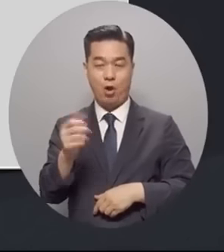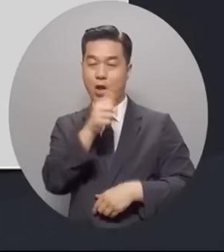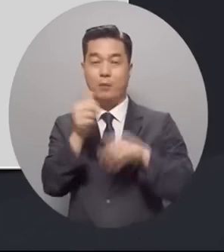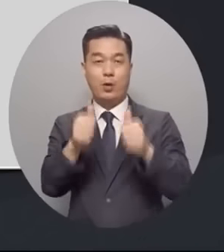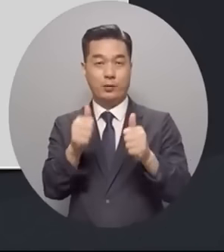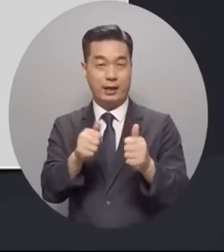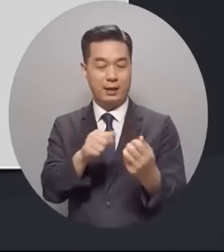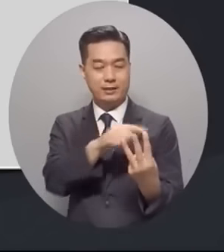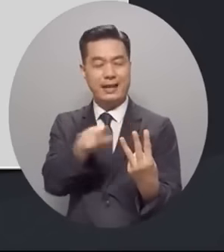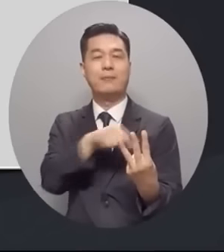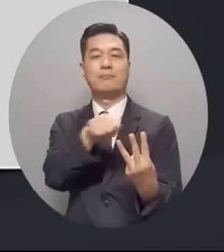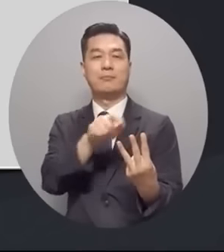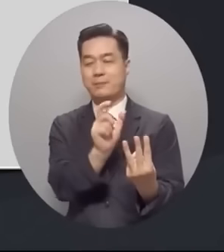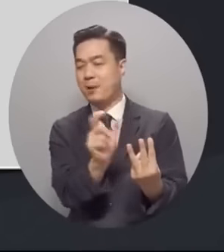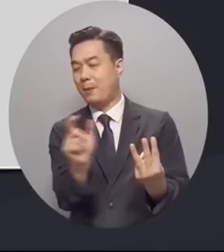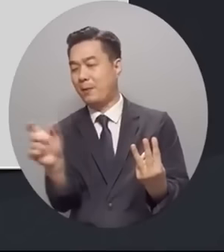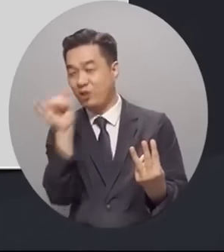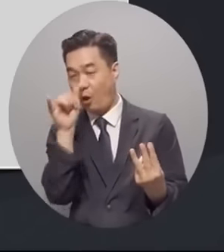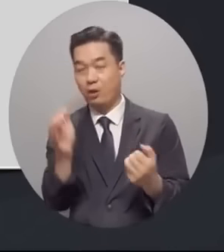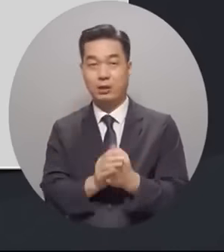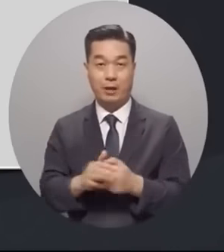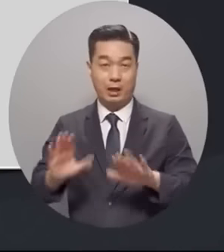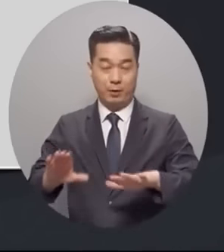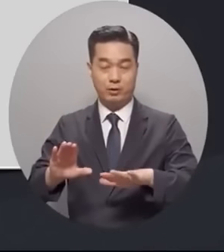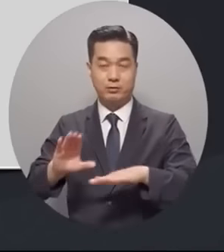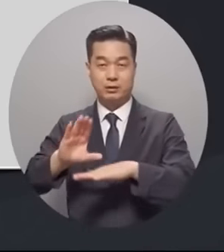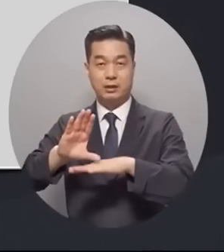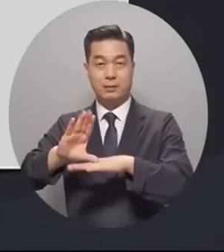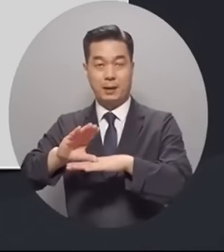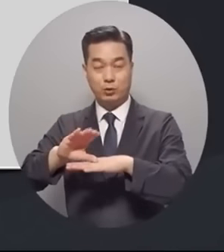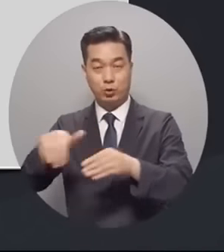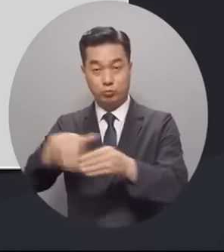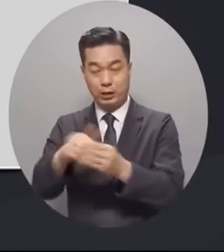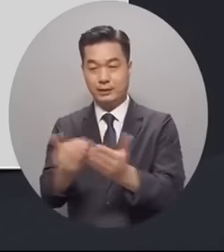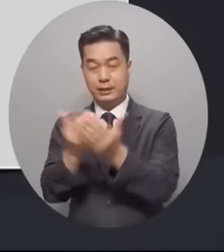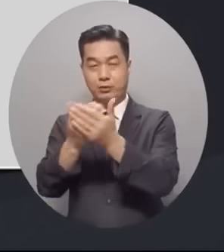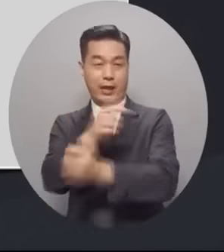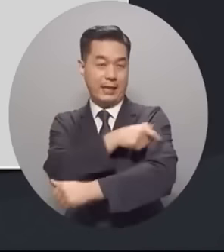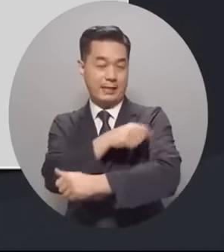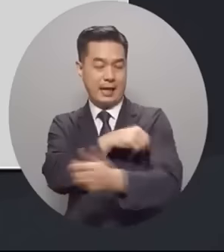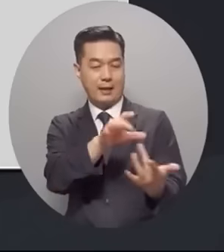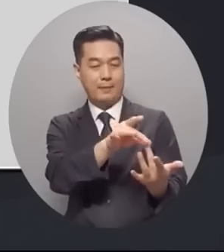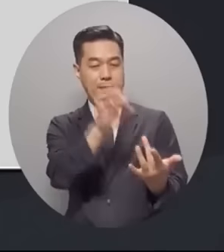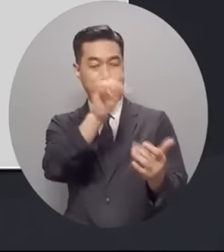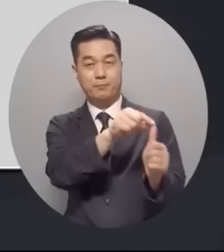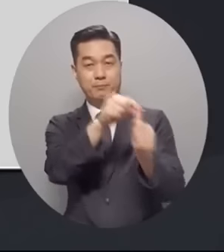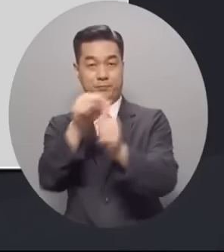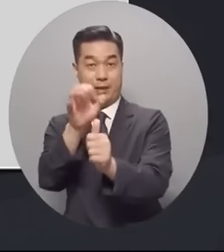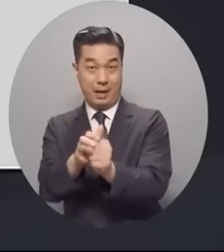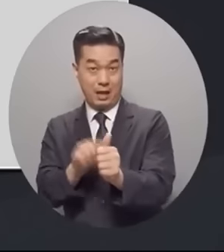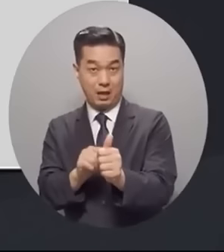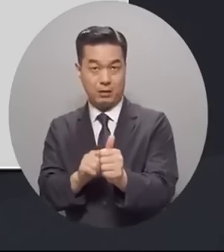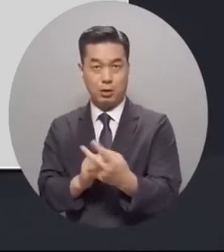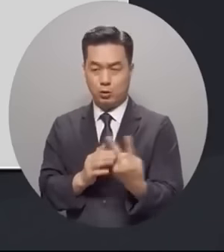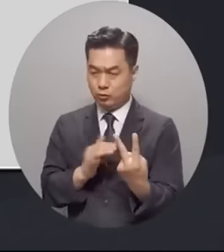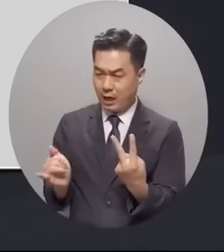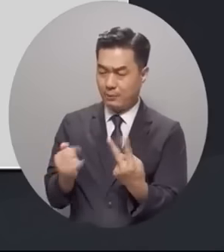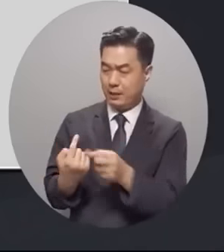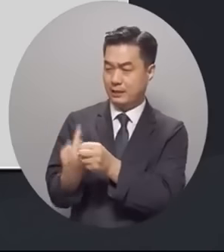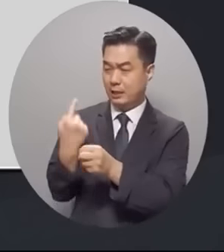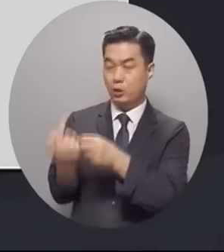이진수 위원장의 방이가 차기 방송문화 진흥회 이사로 선임한 인물입니다 두 사람이 적어도 지난해